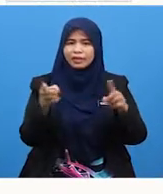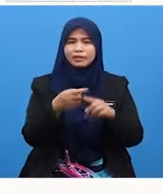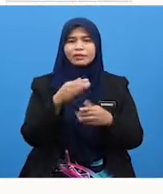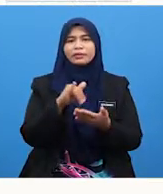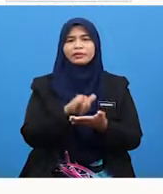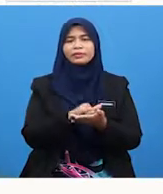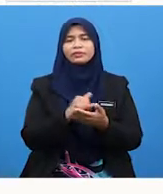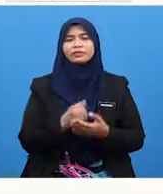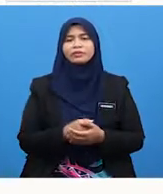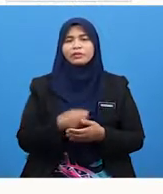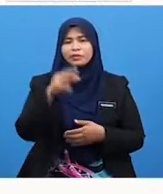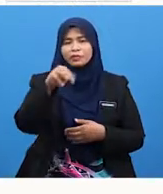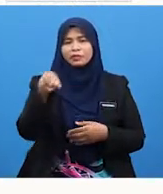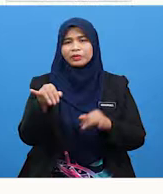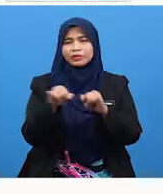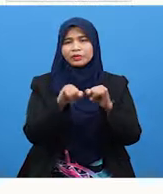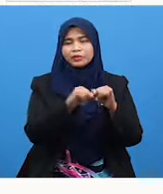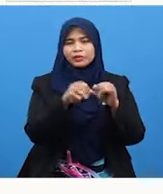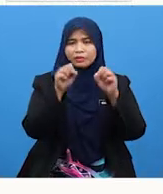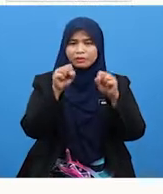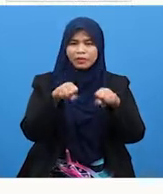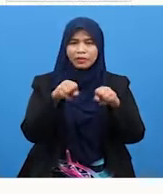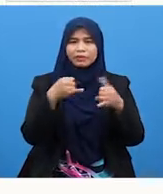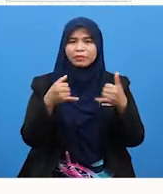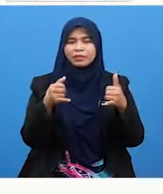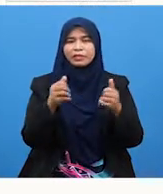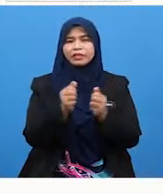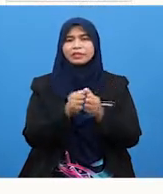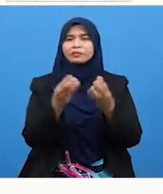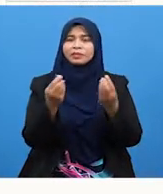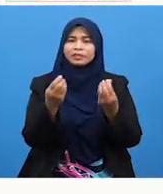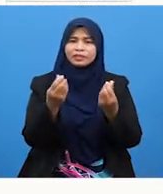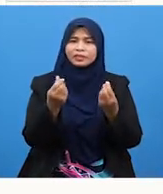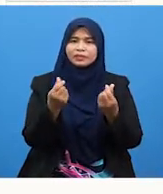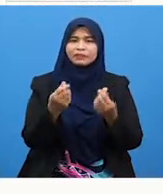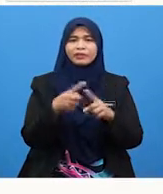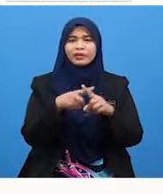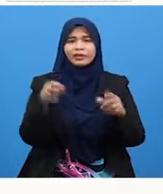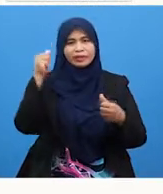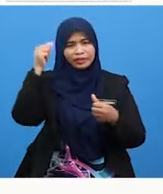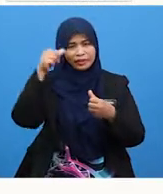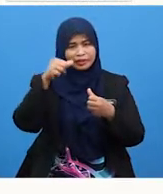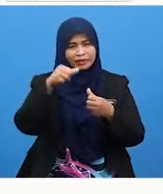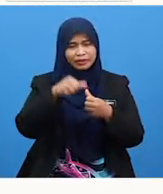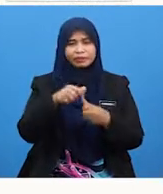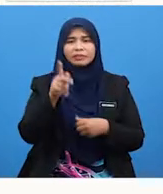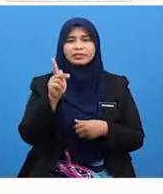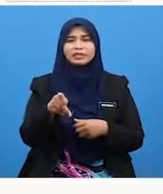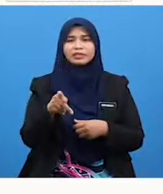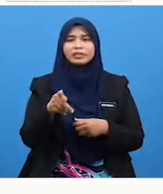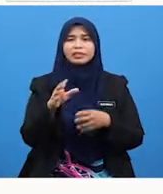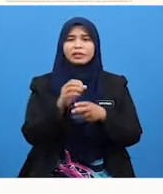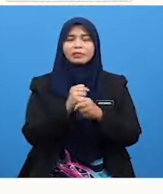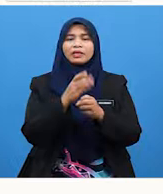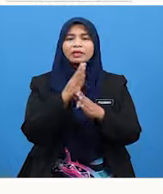daripada itu, murid-murid juga boleh bermain dengan pasir. Tapi ingat, pastikan